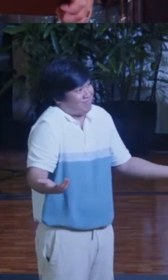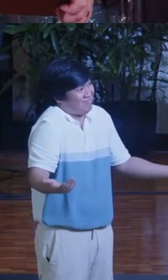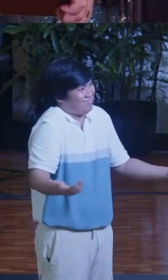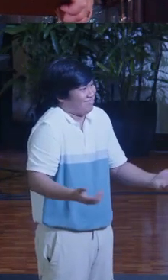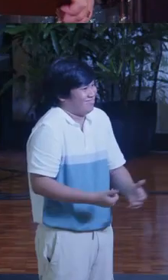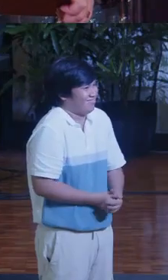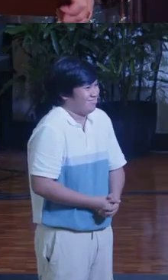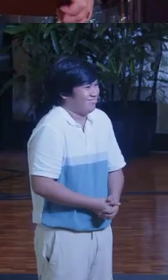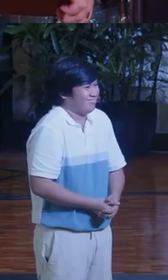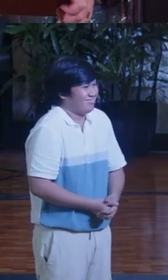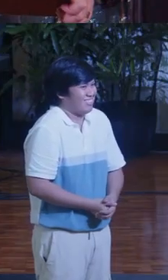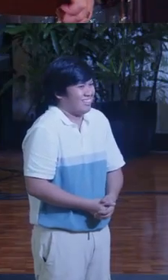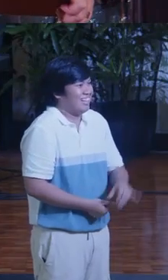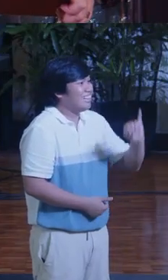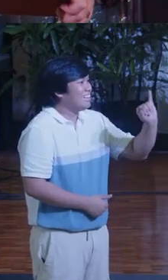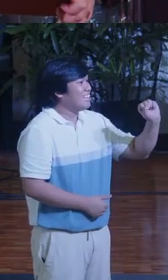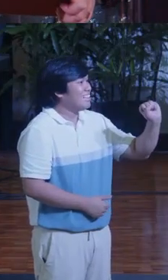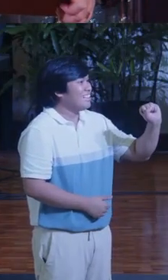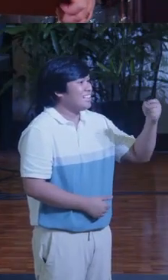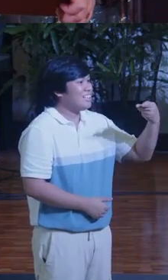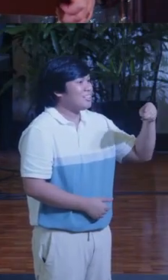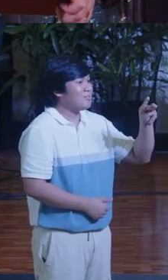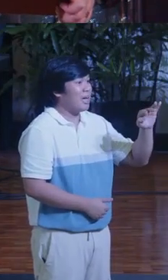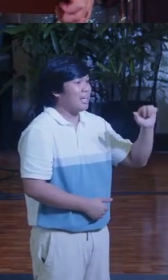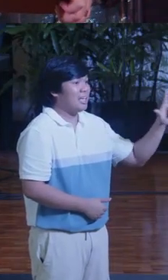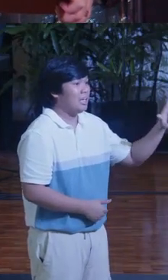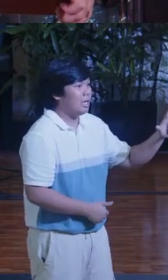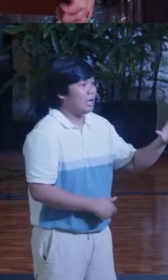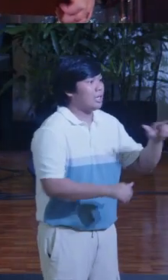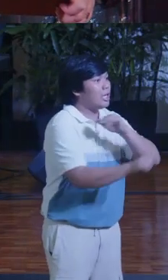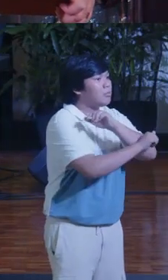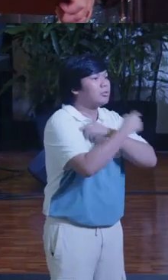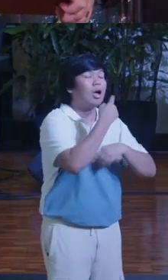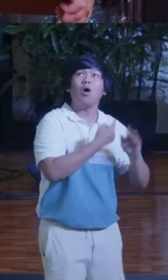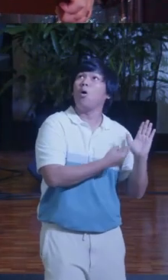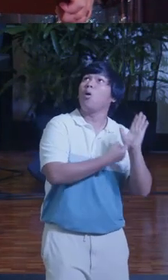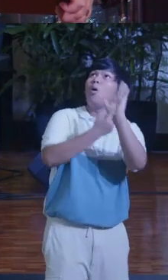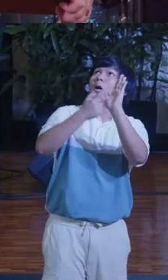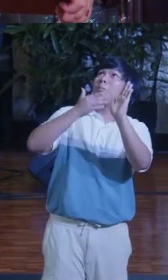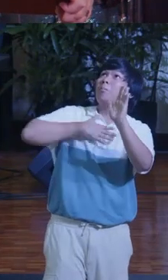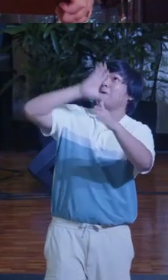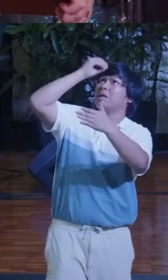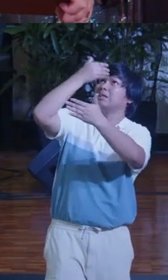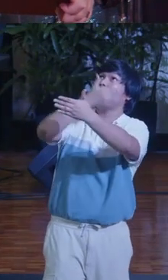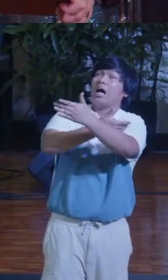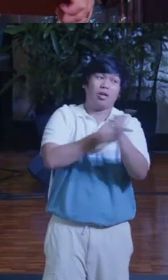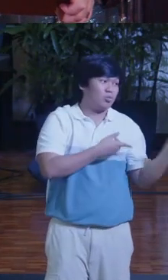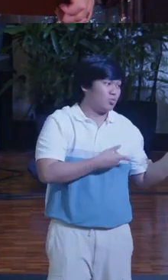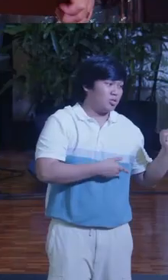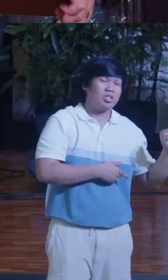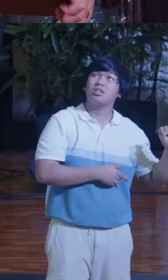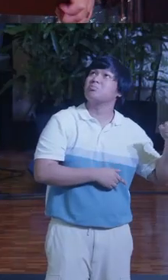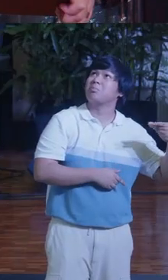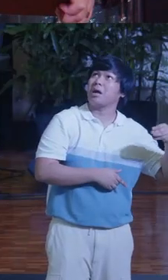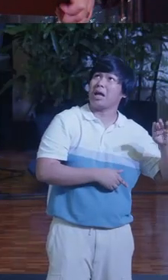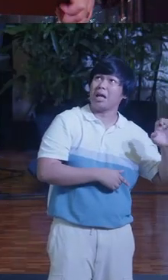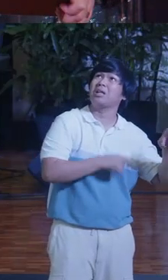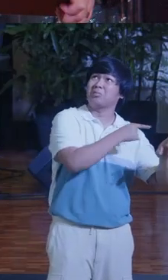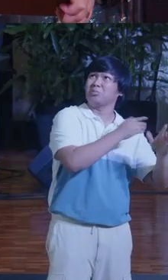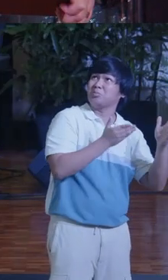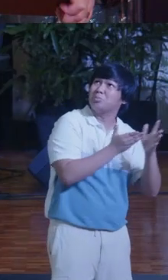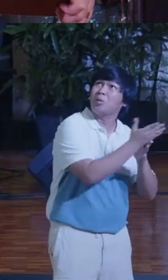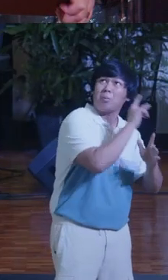niya, "Panginoon, si Ishmael na lang." Eto na yun. 13, 14 na si Ishmael noon.